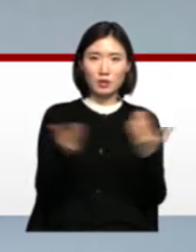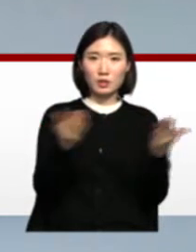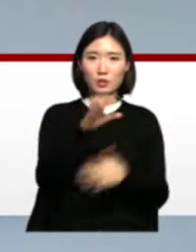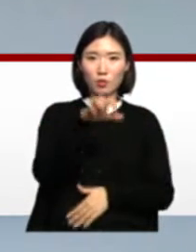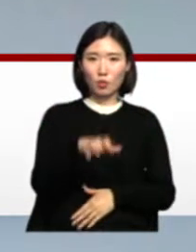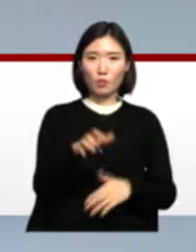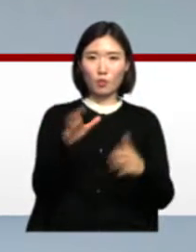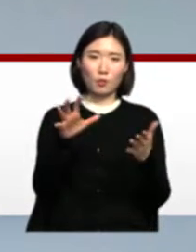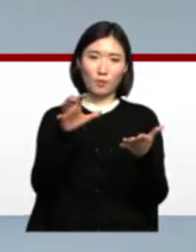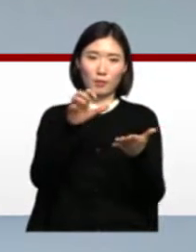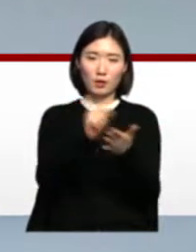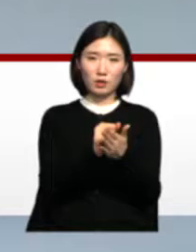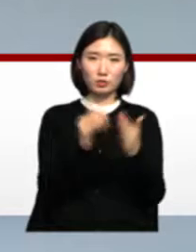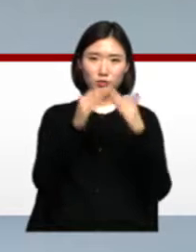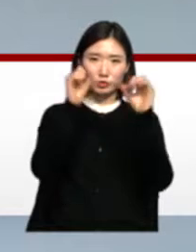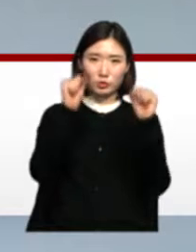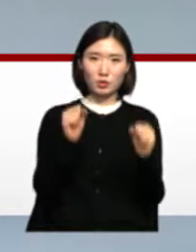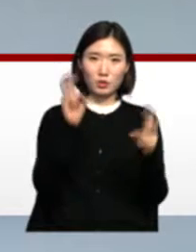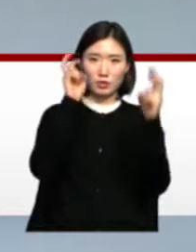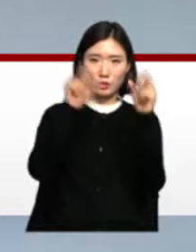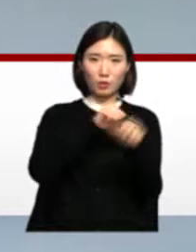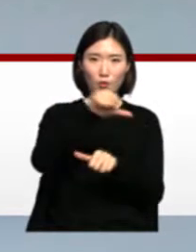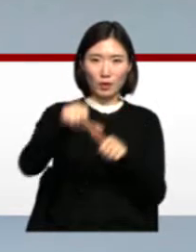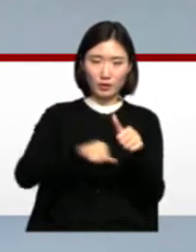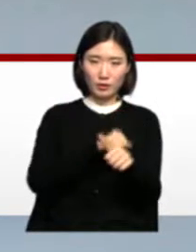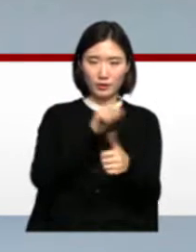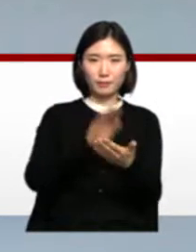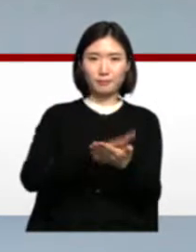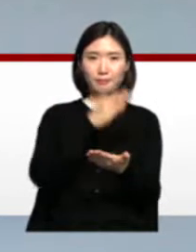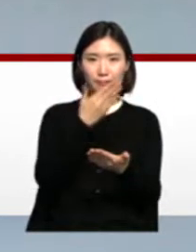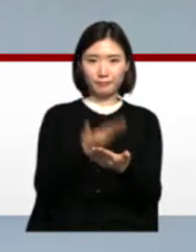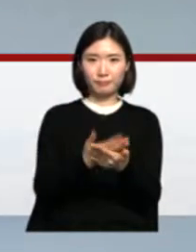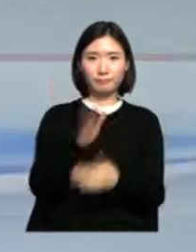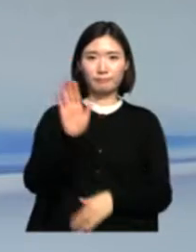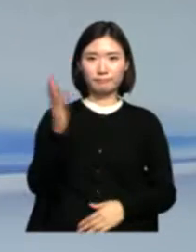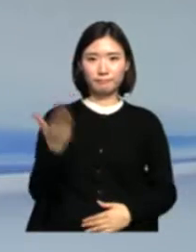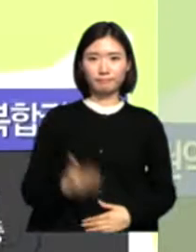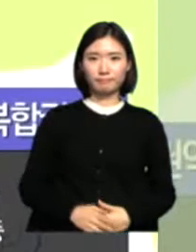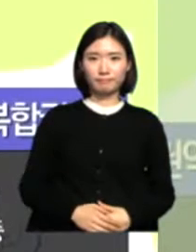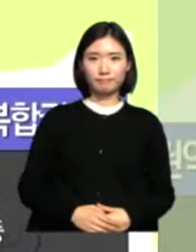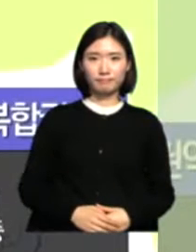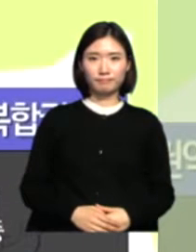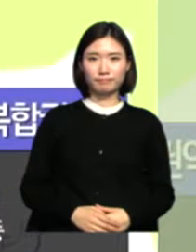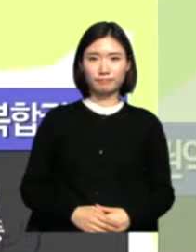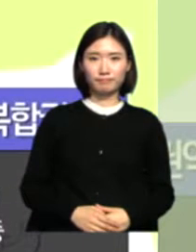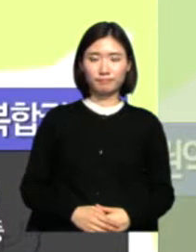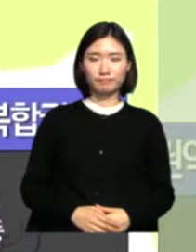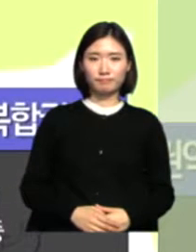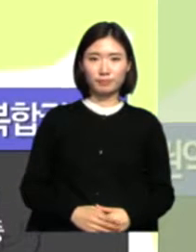공간이 확보되고 주거와 기업 환경이 개선됩니다. 보도에 이재용 기자입니다.